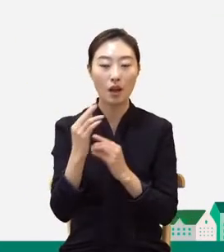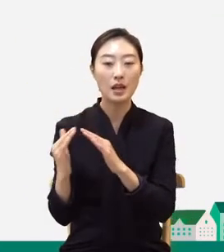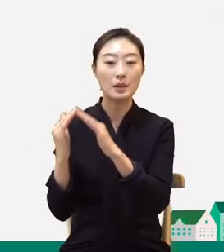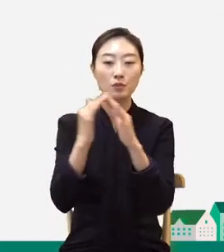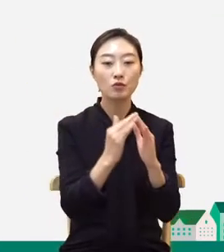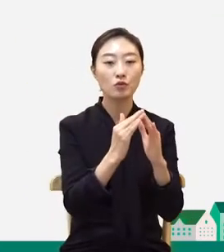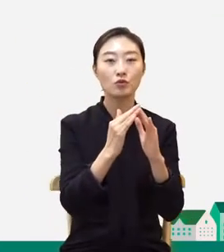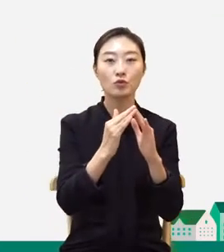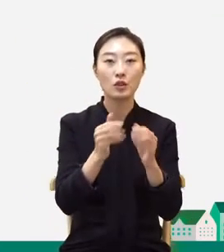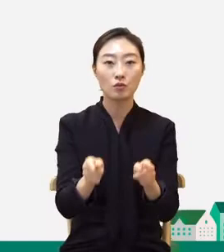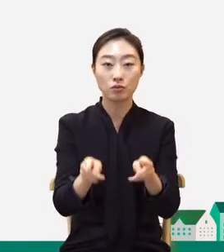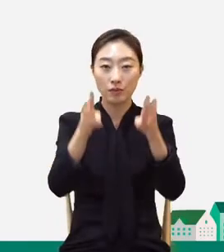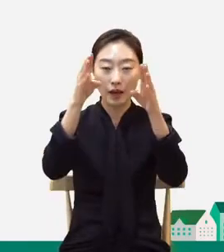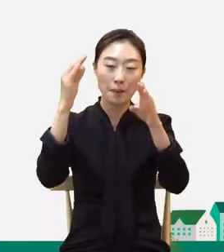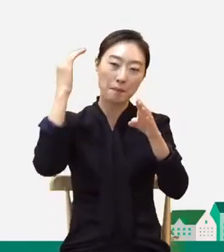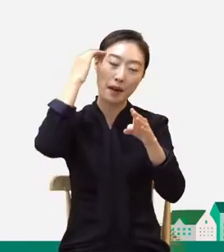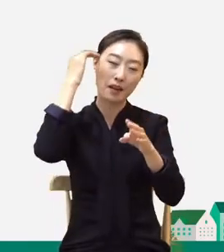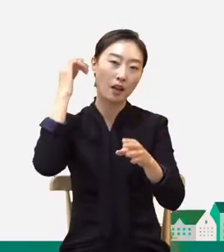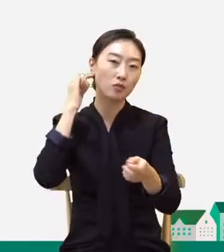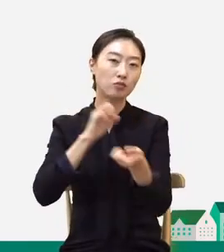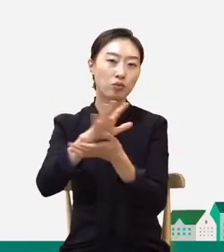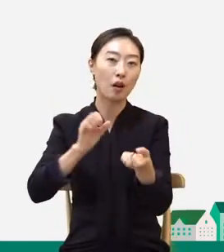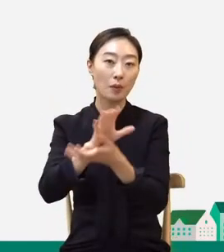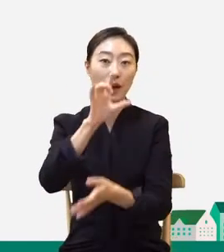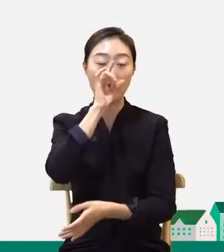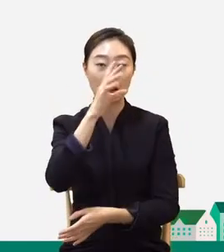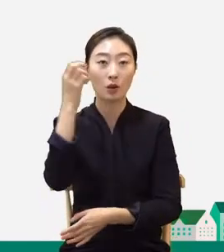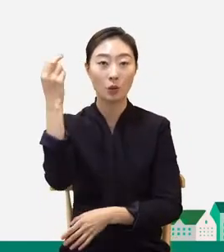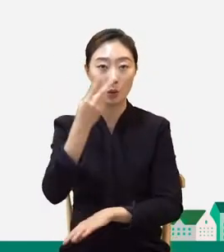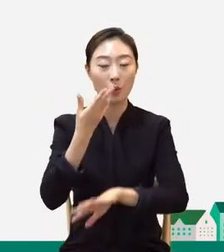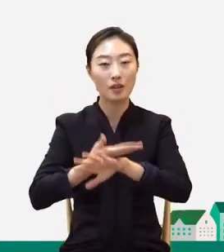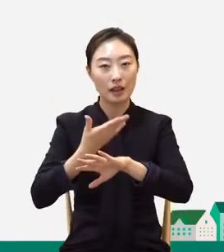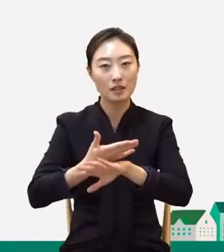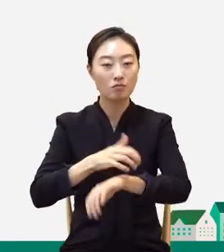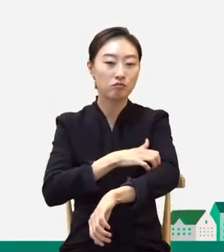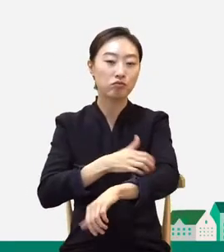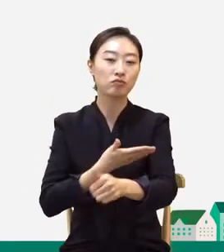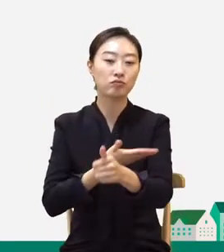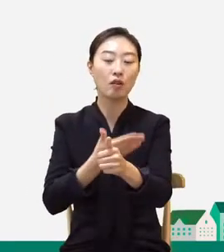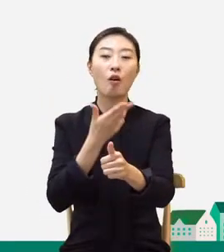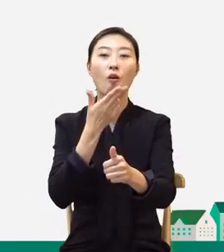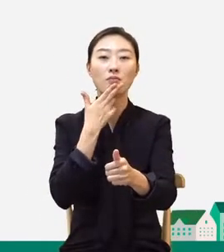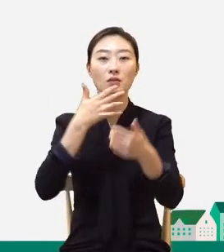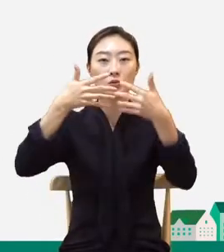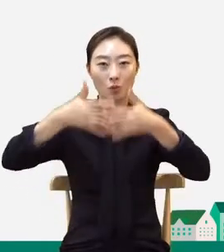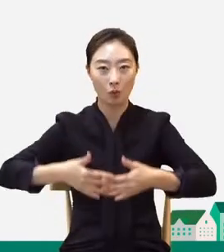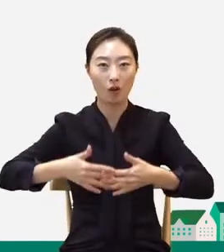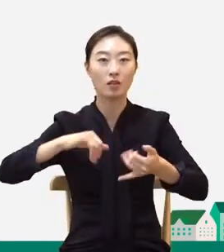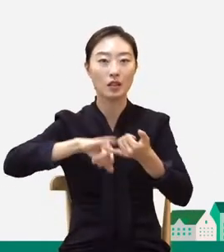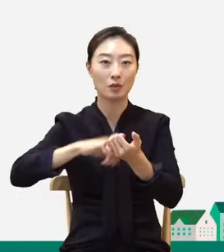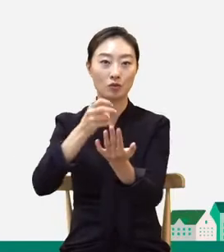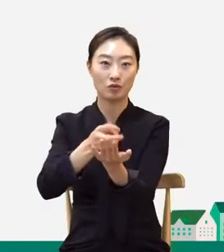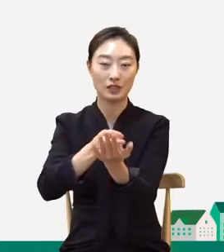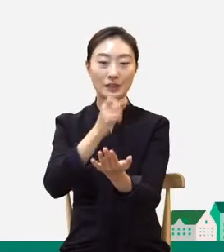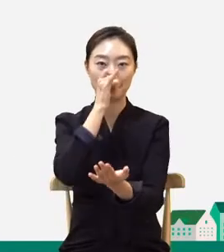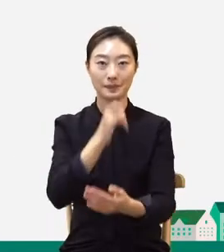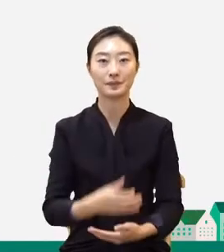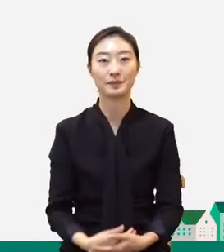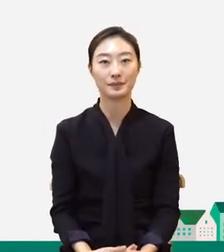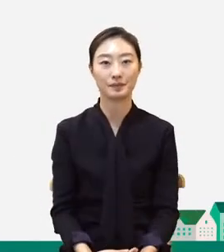하지 않아야 되고 무엇보다도 자타의 위험을 유발하지 않아야 함을 기본 규칙으로 하고 있습니다.